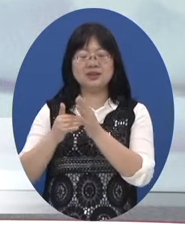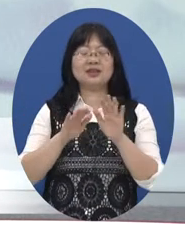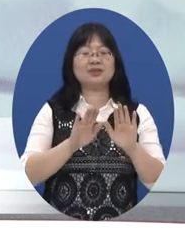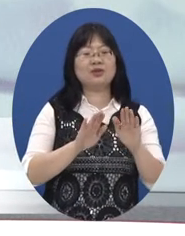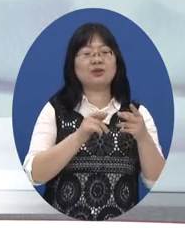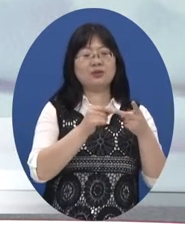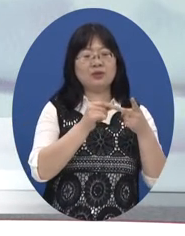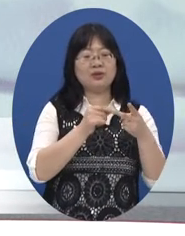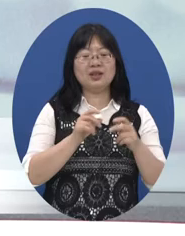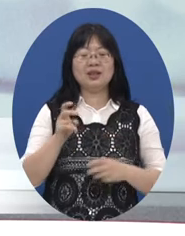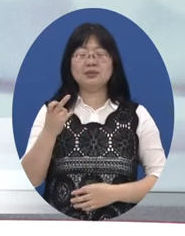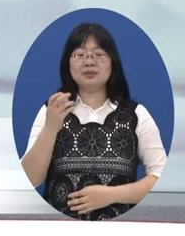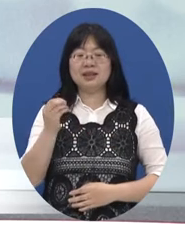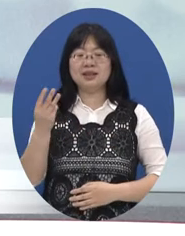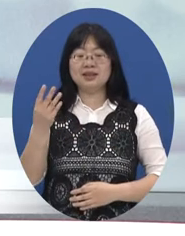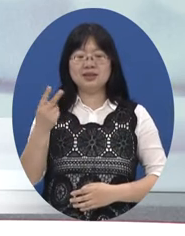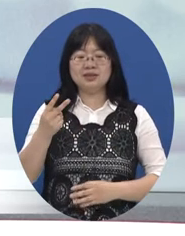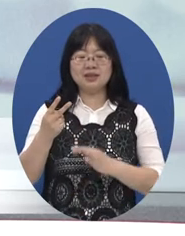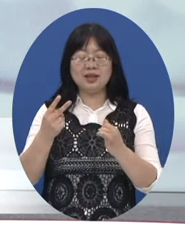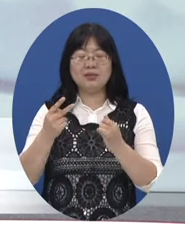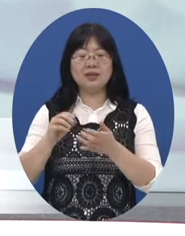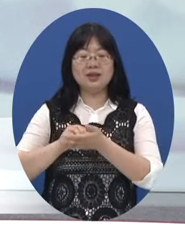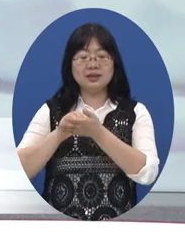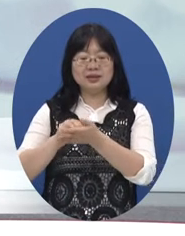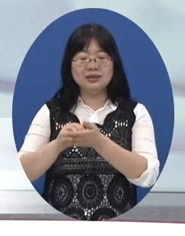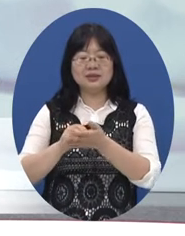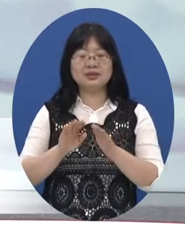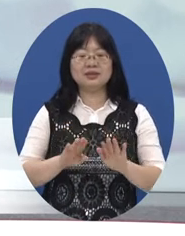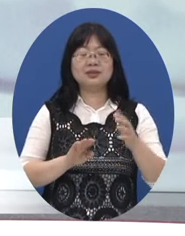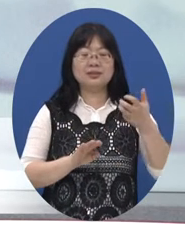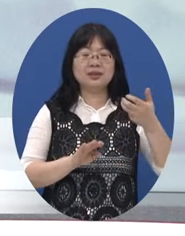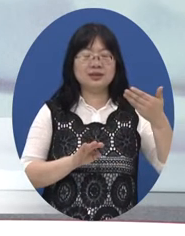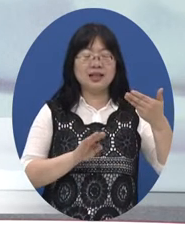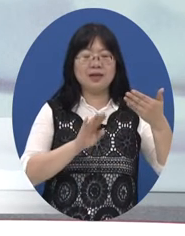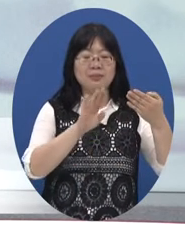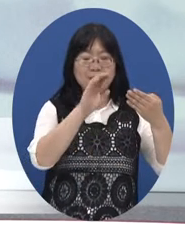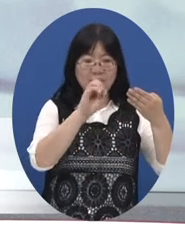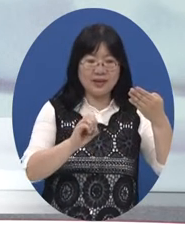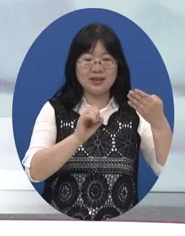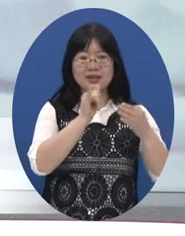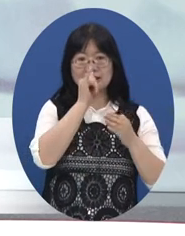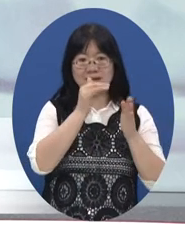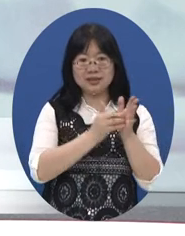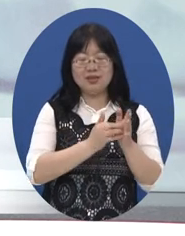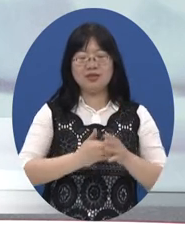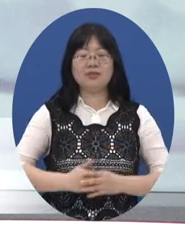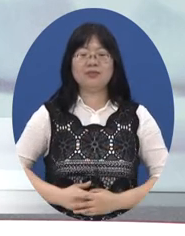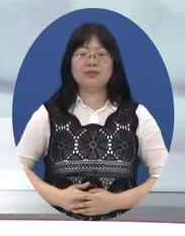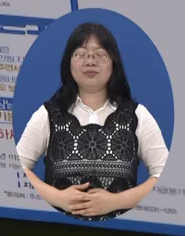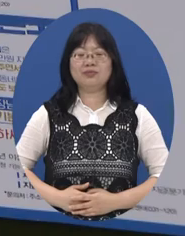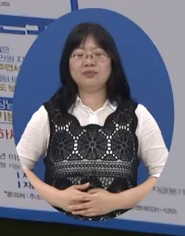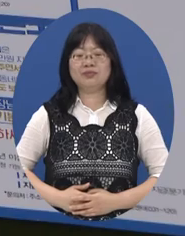12만 6천여 명이 접수해 신청률 84%대를 기록했습니다. 보도에 한선지 기자입니다.